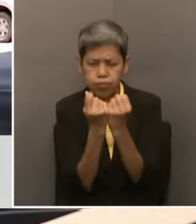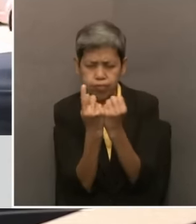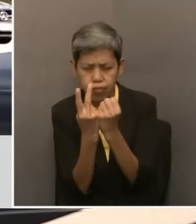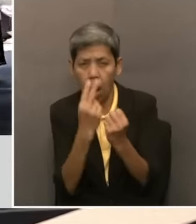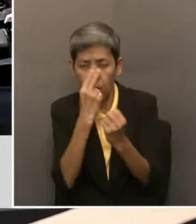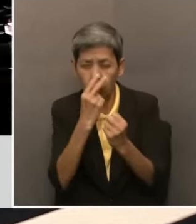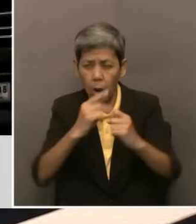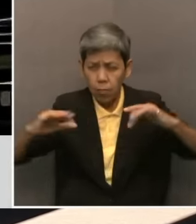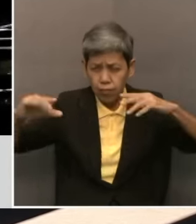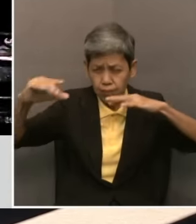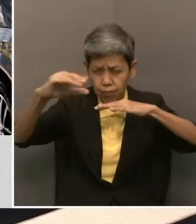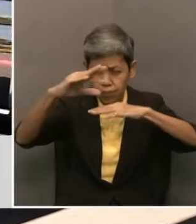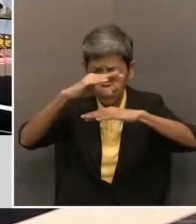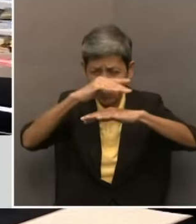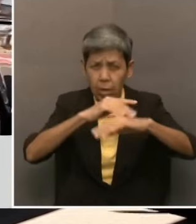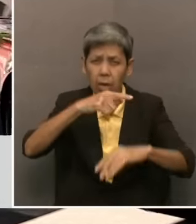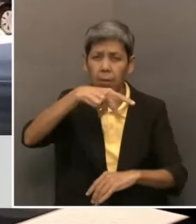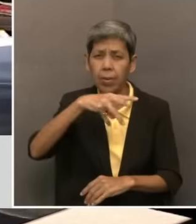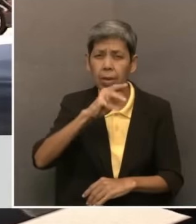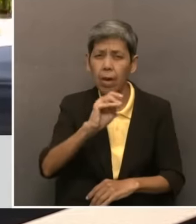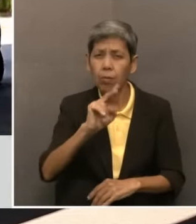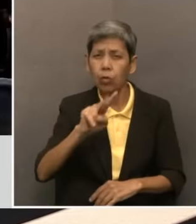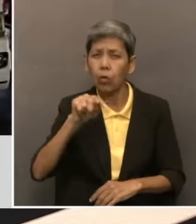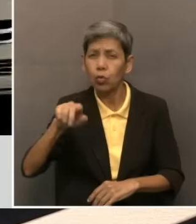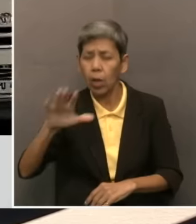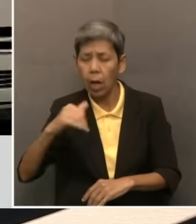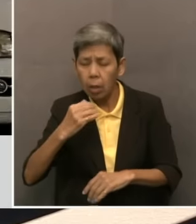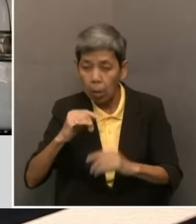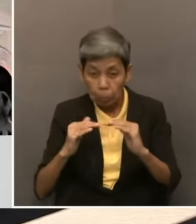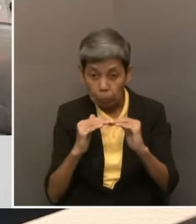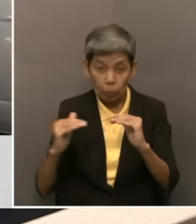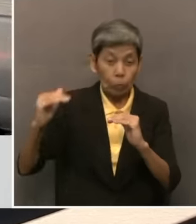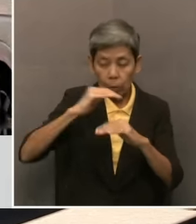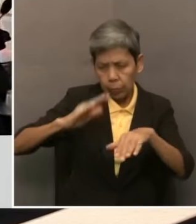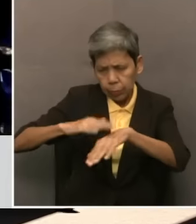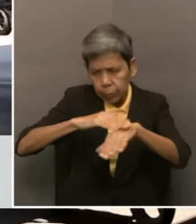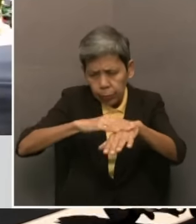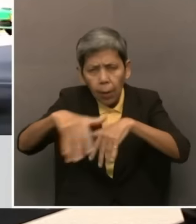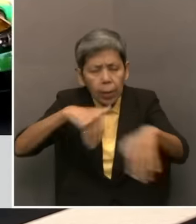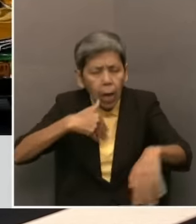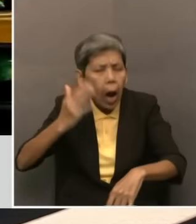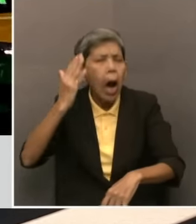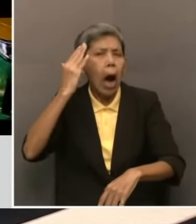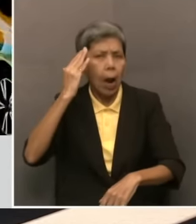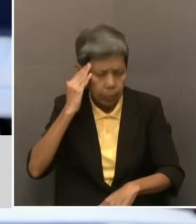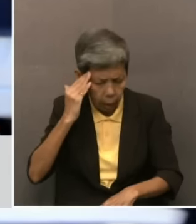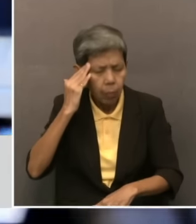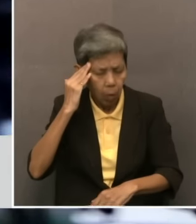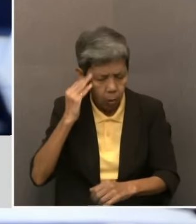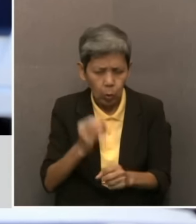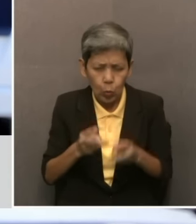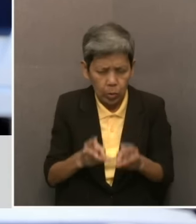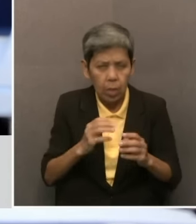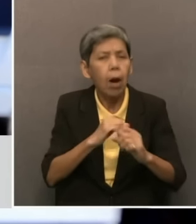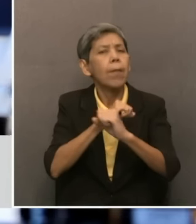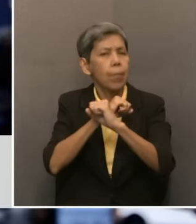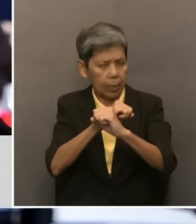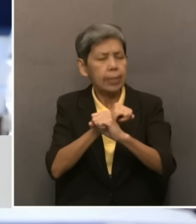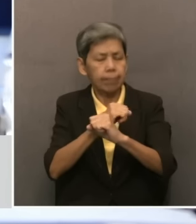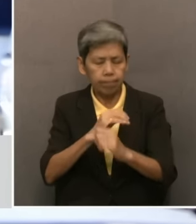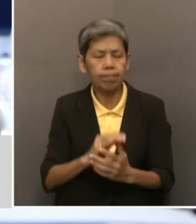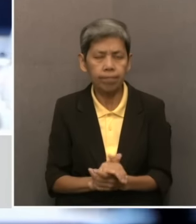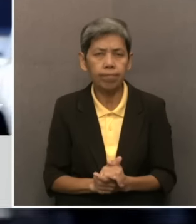2.5เพื่อที่ว่าหากค่าฝุ่นเกินก็จะได้แจ้งเตือนนะคะให้ประชาชนในรัศมีการก่อสร้างได้ทราบแล้วก็หาวิธีแก้ไขได้ทัน